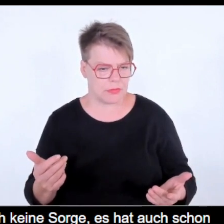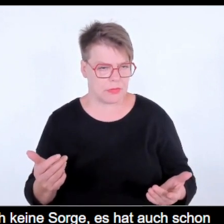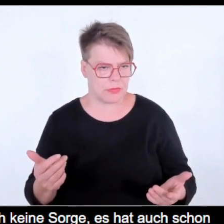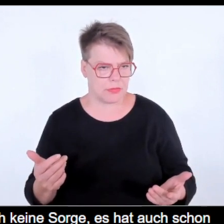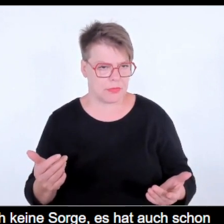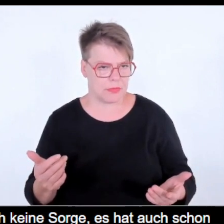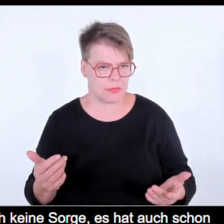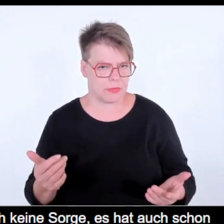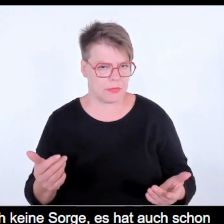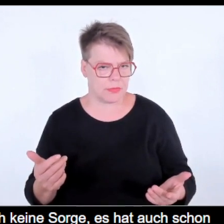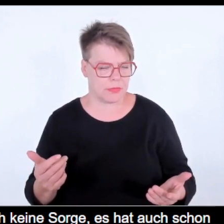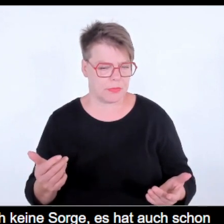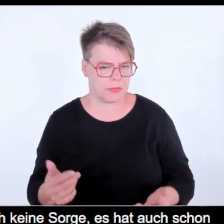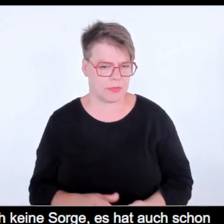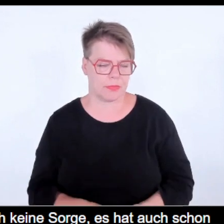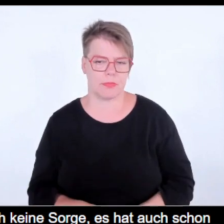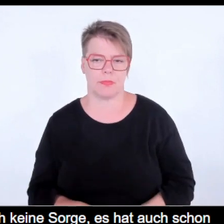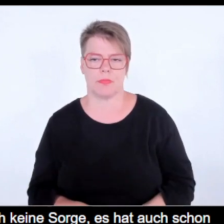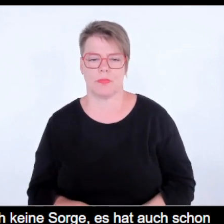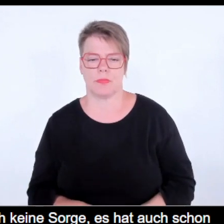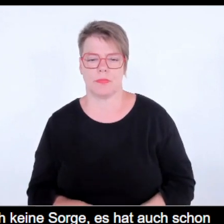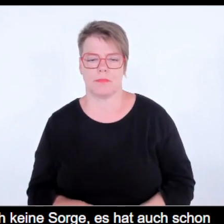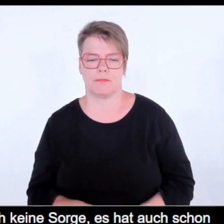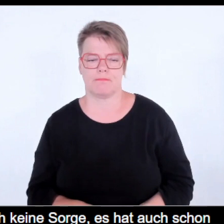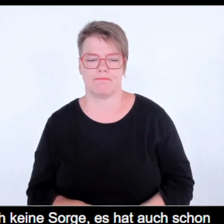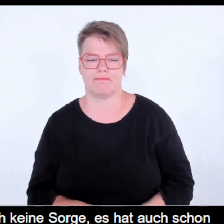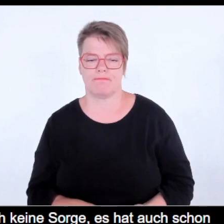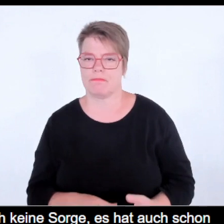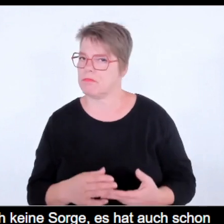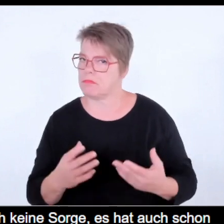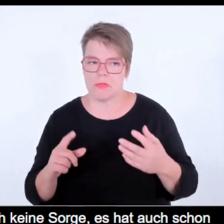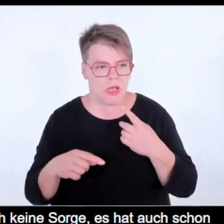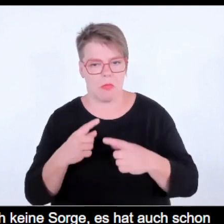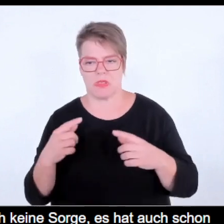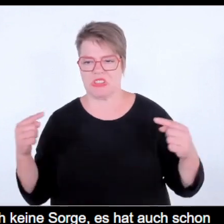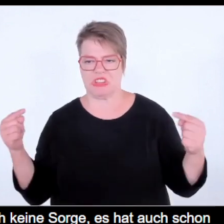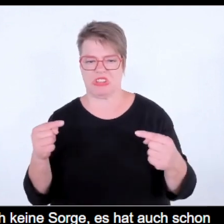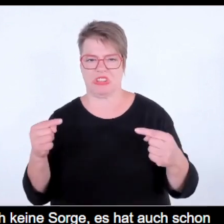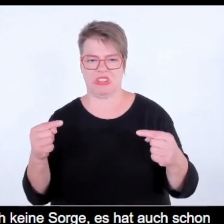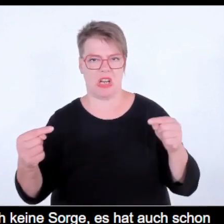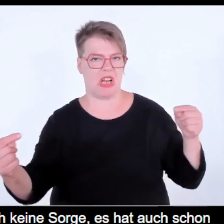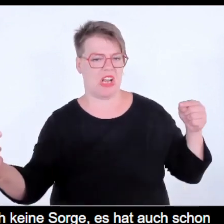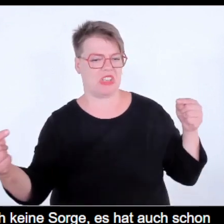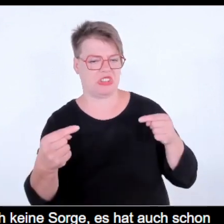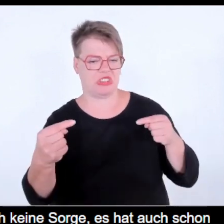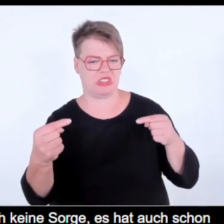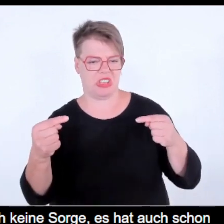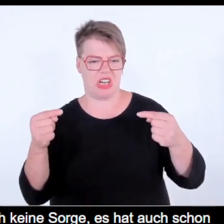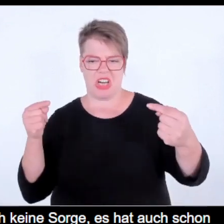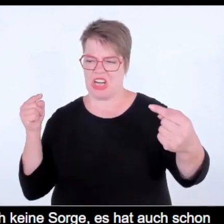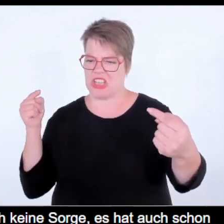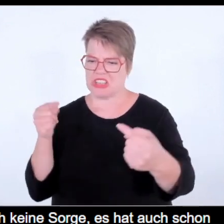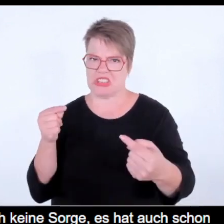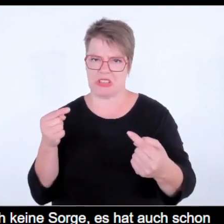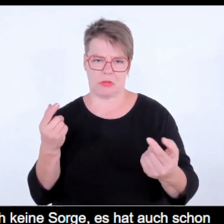sagen, was ist, sondern auch wie es geht. Und dass man in diesen Zeiten auch ein Land zusammenhält. Und deswegen braucht es auch Leute, die das Kreuz dazu